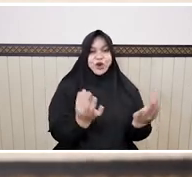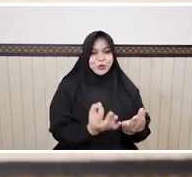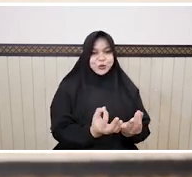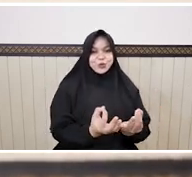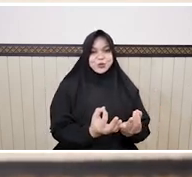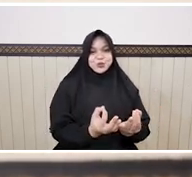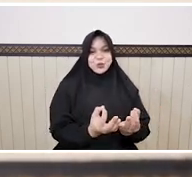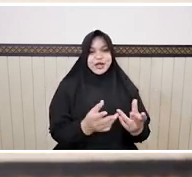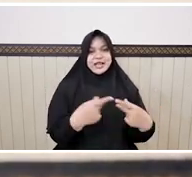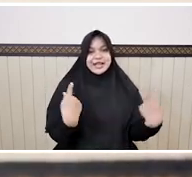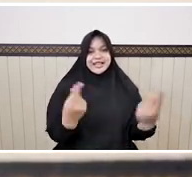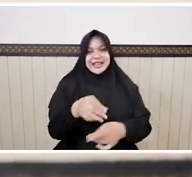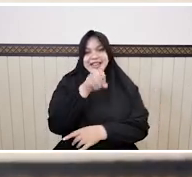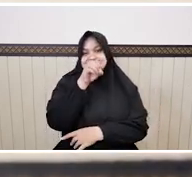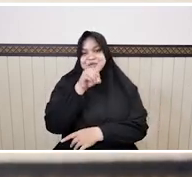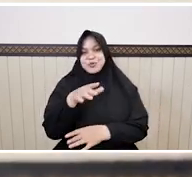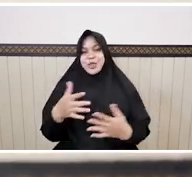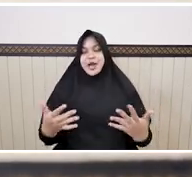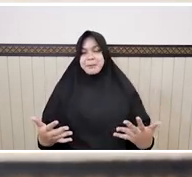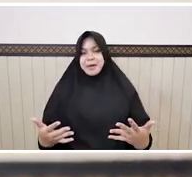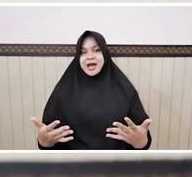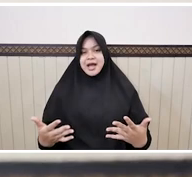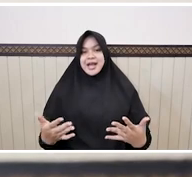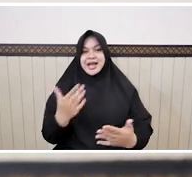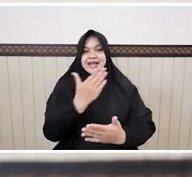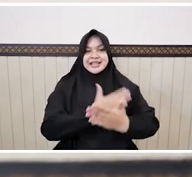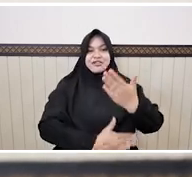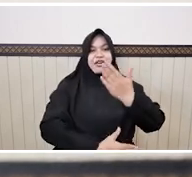yang kita sebut dengan difable